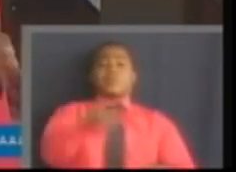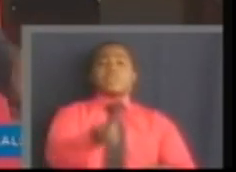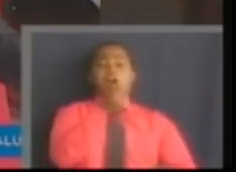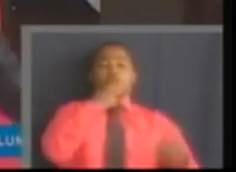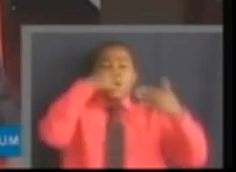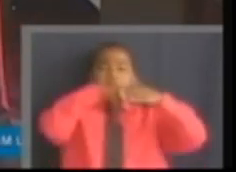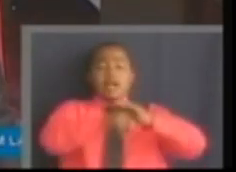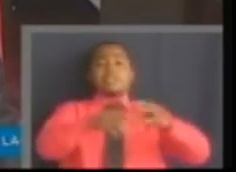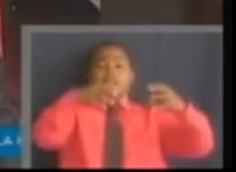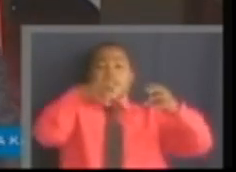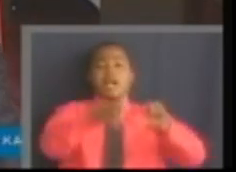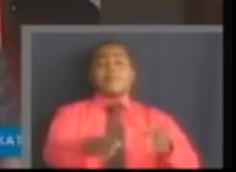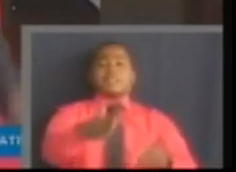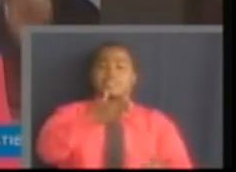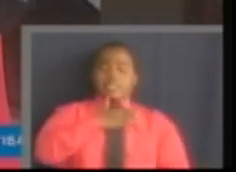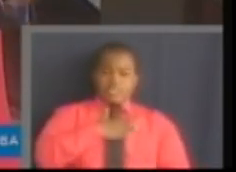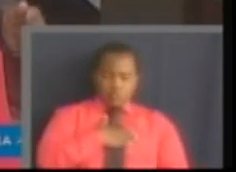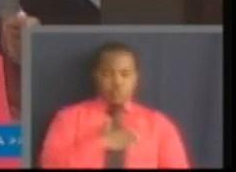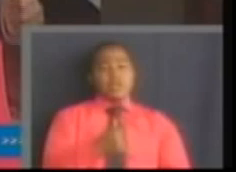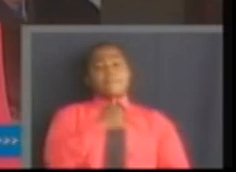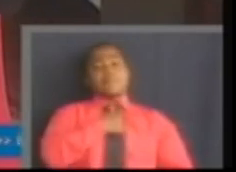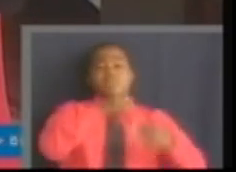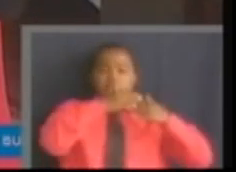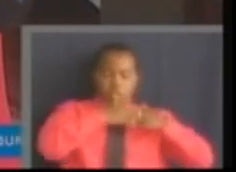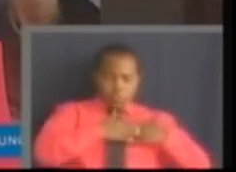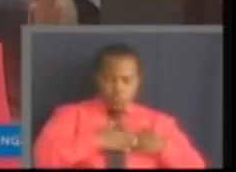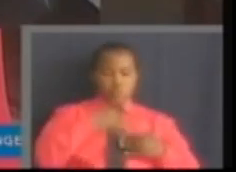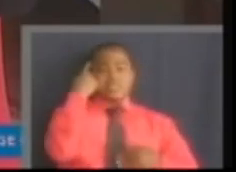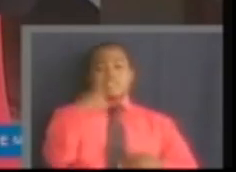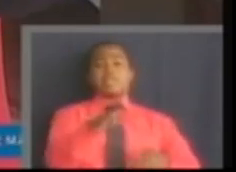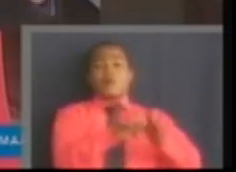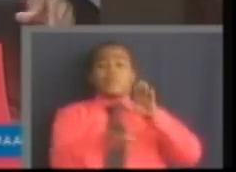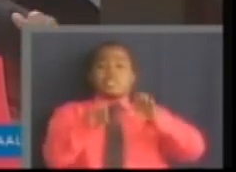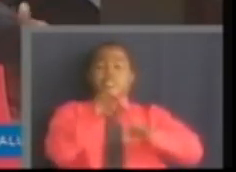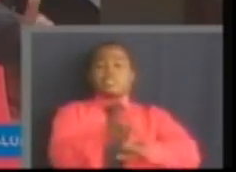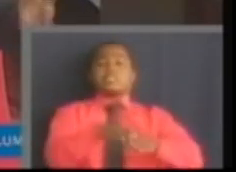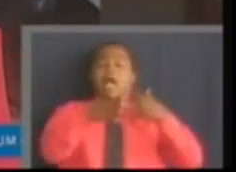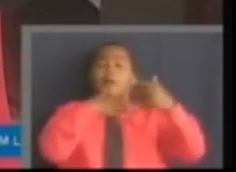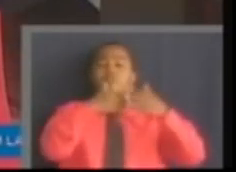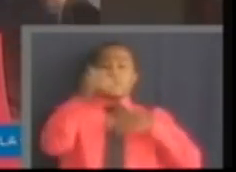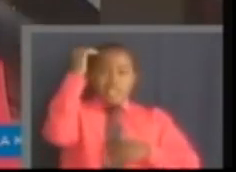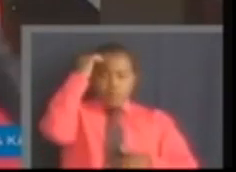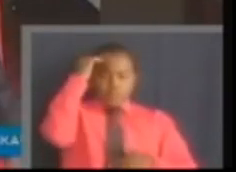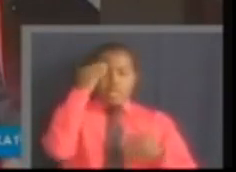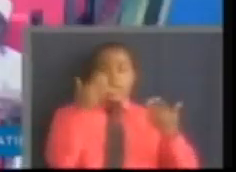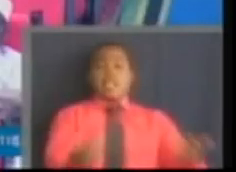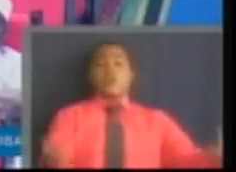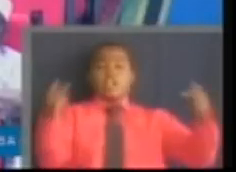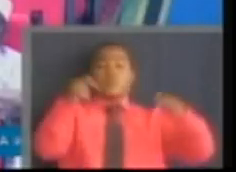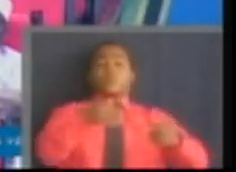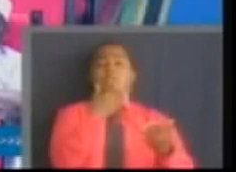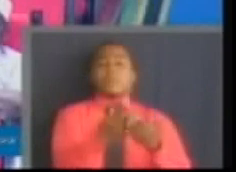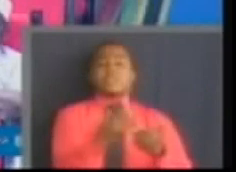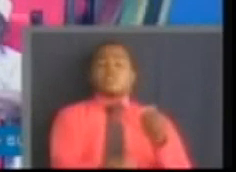zetu. Lakini nashukuru sana mwenyekiti alifanya busara zaidi. Naona leo nimekuja pendekezo lingine kwamba kuongeza